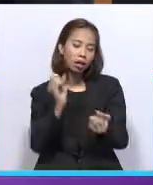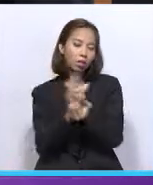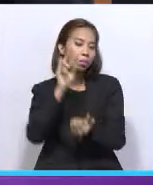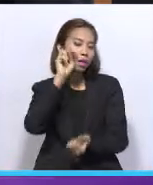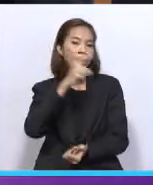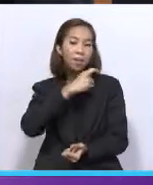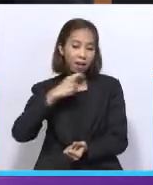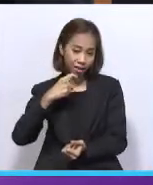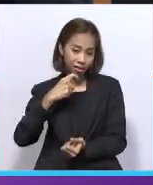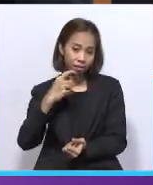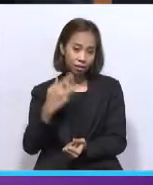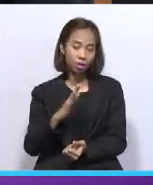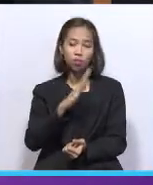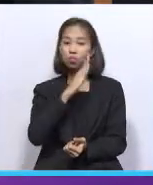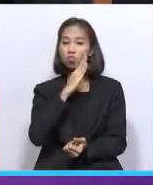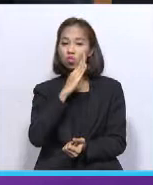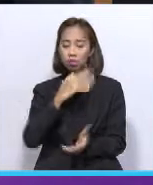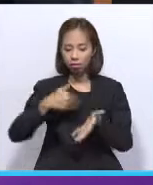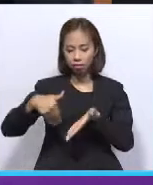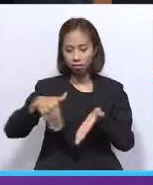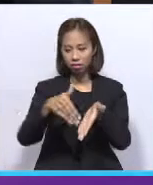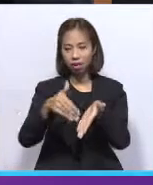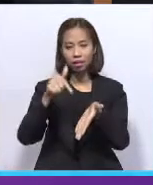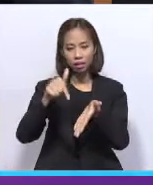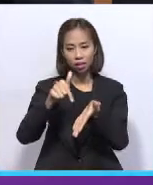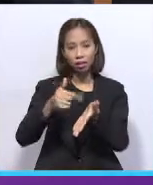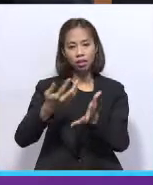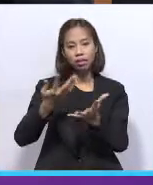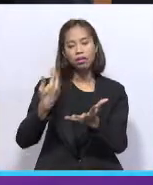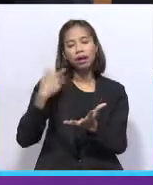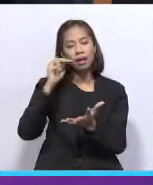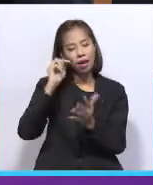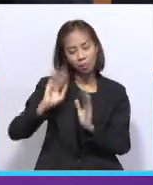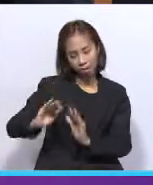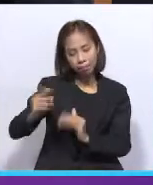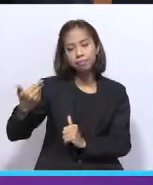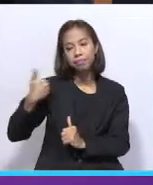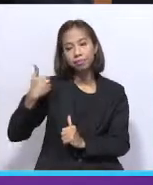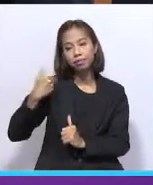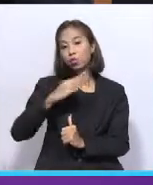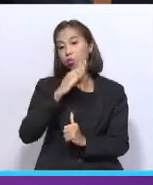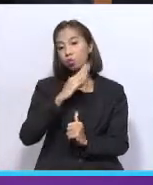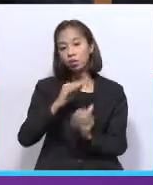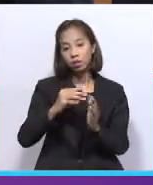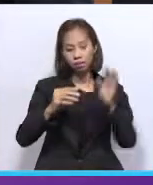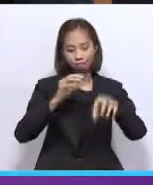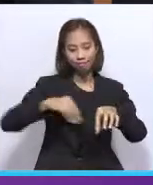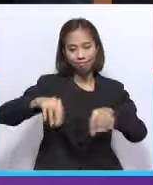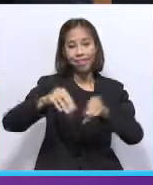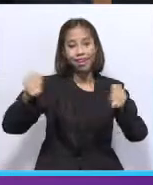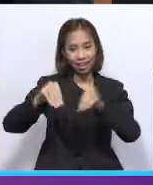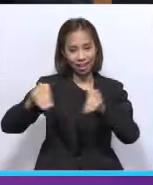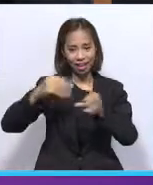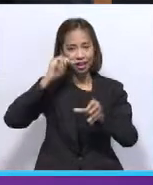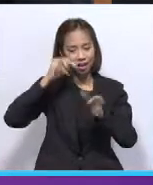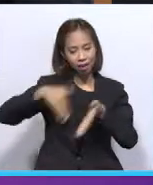ในเขตชลประทานเนี่ยคงไม่ประสบภัยแล้งแน่นอนเพราะว่าปริมาณน้ำที่เรามีอยู่เนี่ยเทียบกันแล้วเนี่ยก็มากกว่าปี